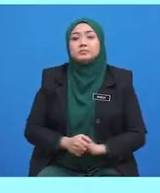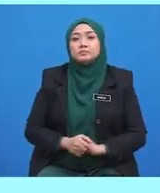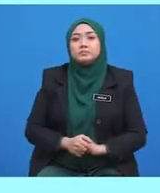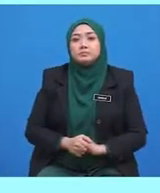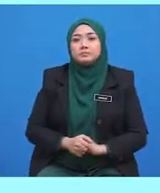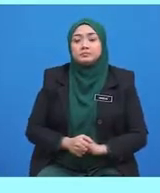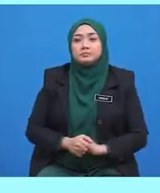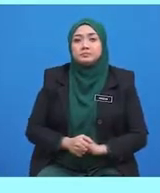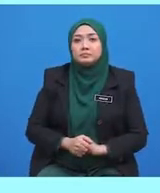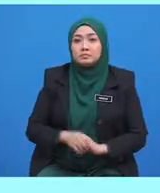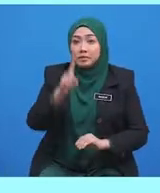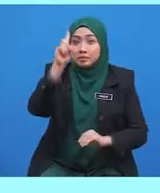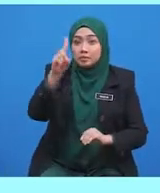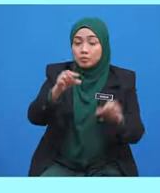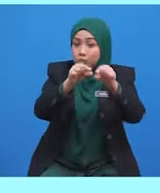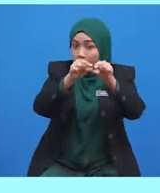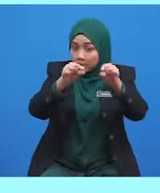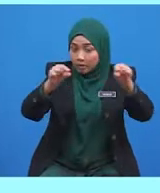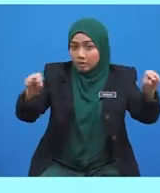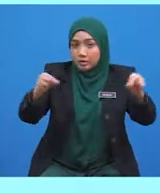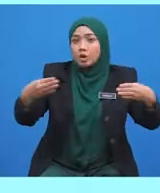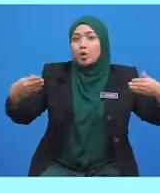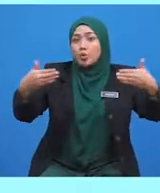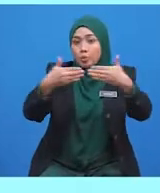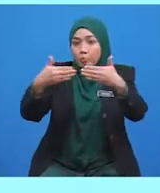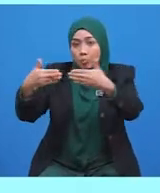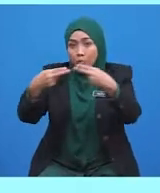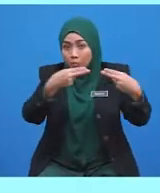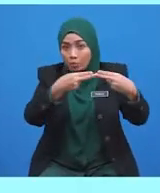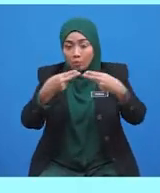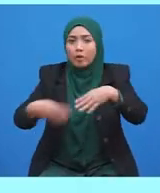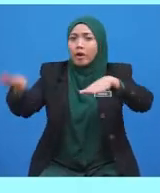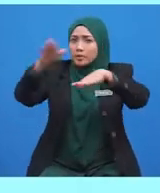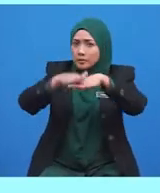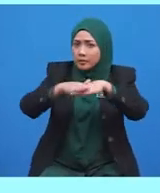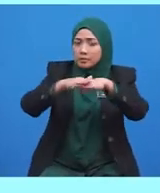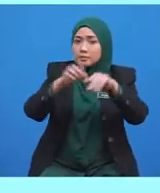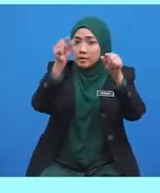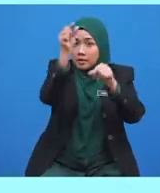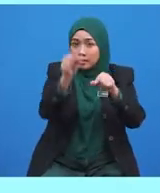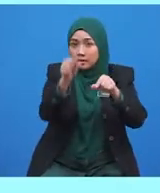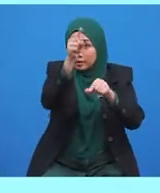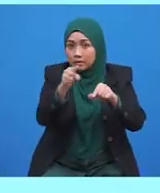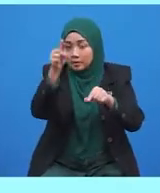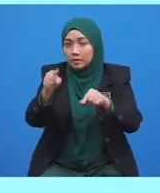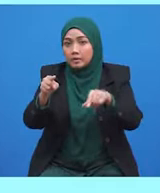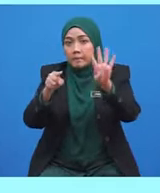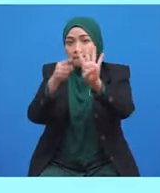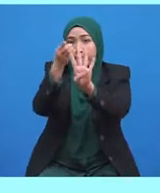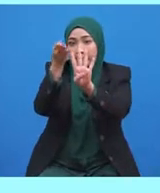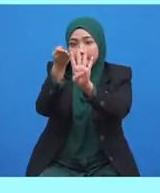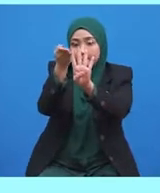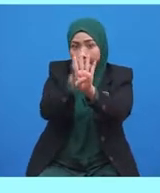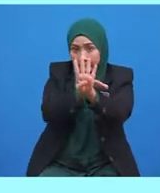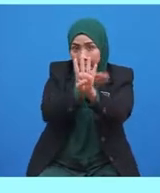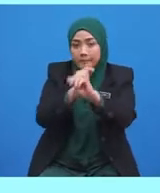1, garis yang kelima dihubungkan di atas garis-garis yang lain.